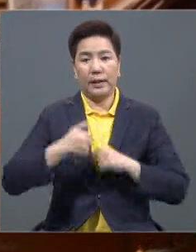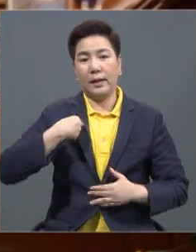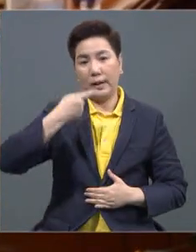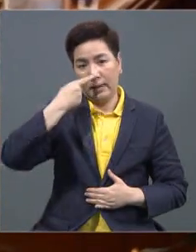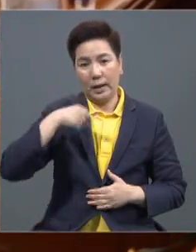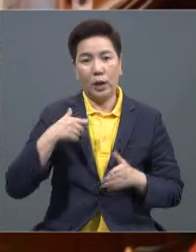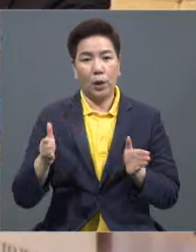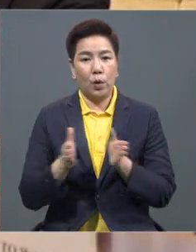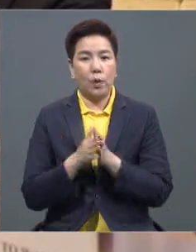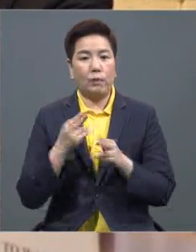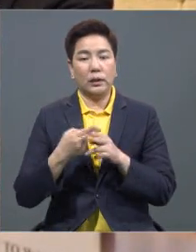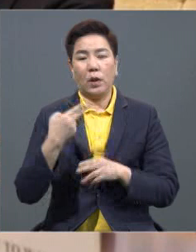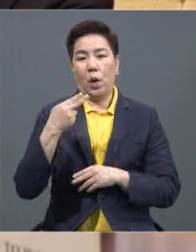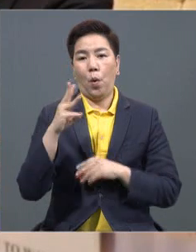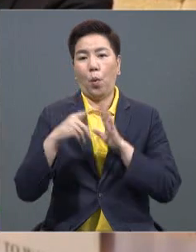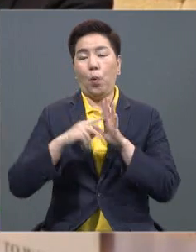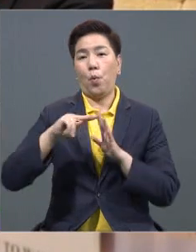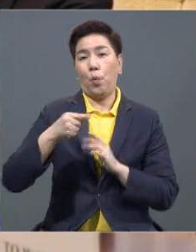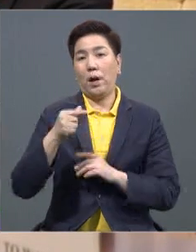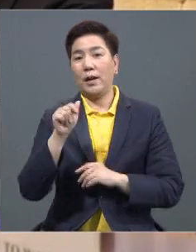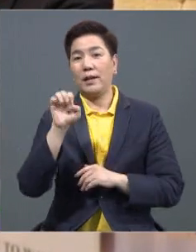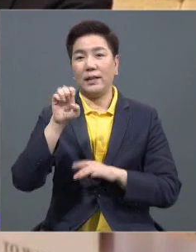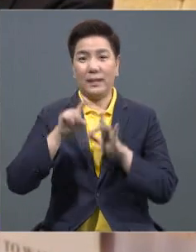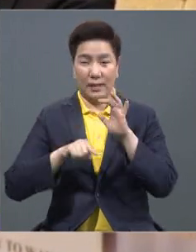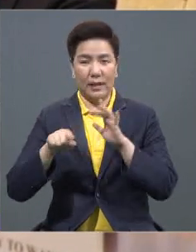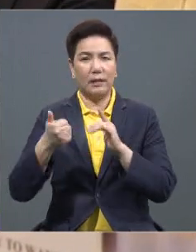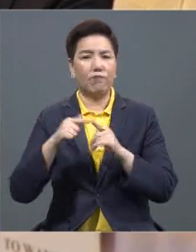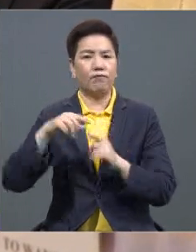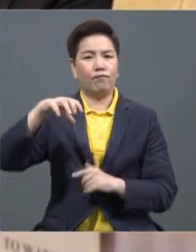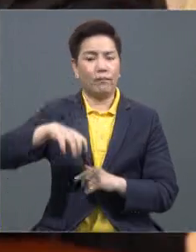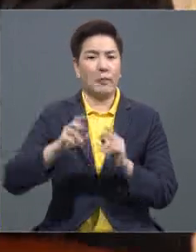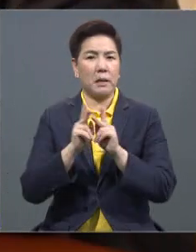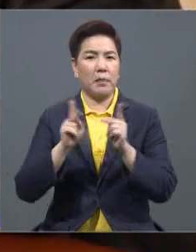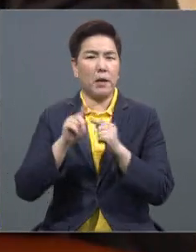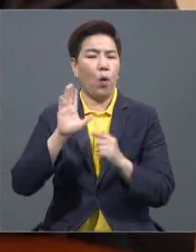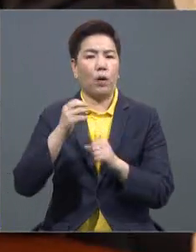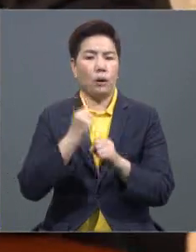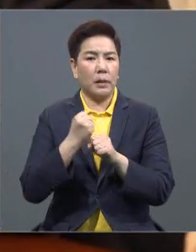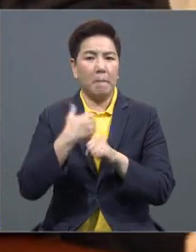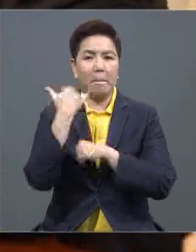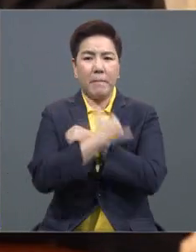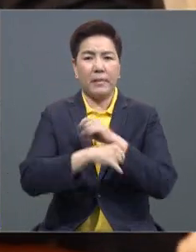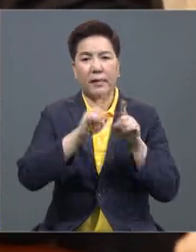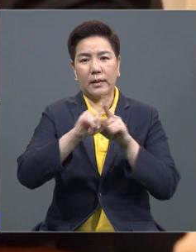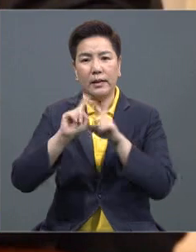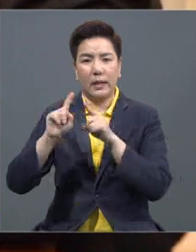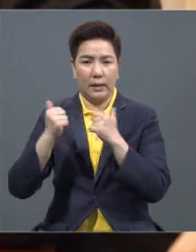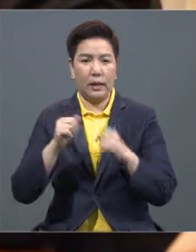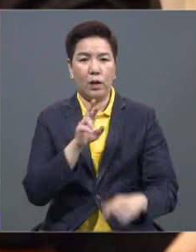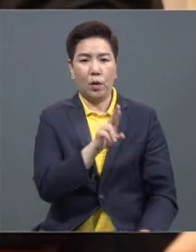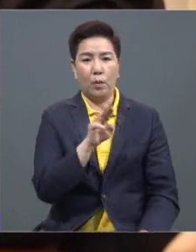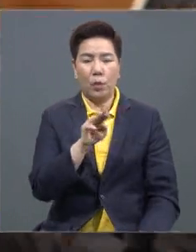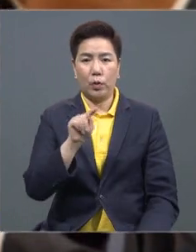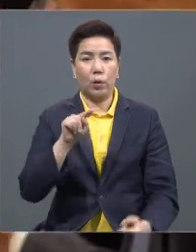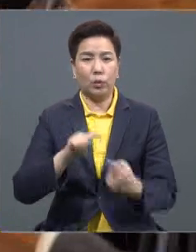ประเทศร่วมกับนายหวังอี้สมาชิกกรมการเมืองผู้อำนวยการสำนักงานคณะกรรมการกลางด้านกิจการต่างประเทศและรัฐมนตรีว่าการ